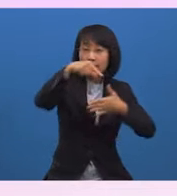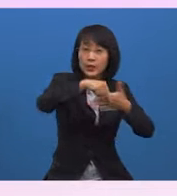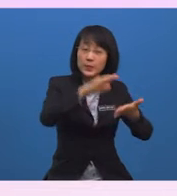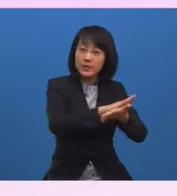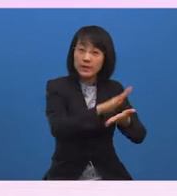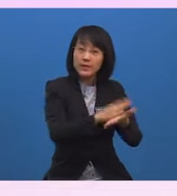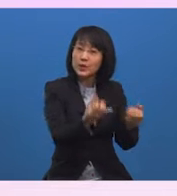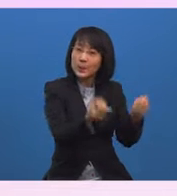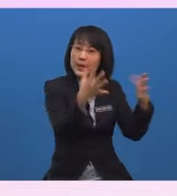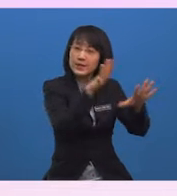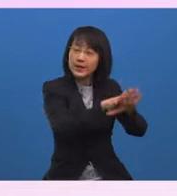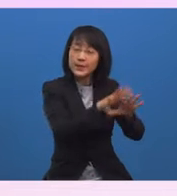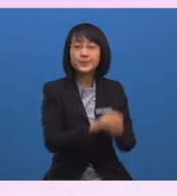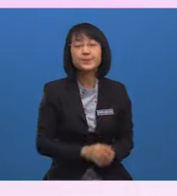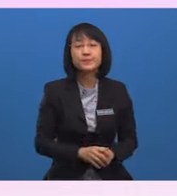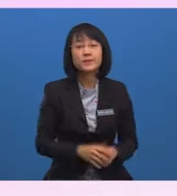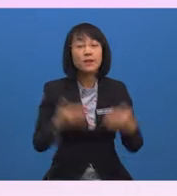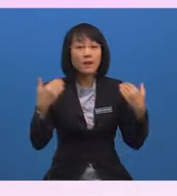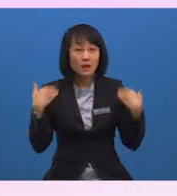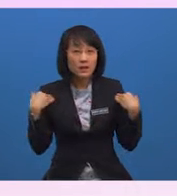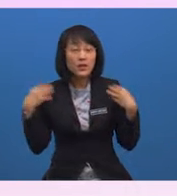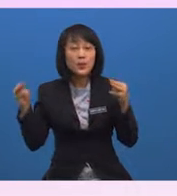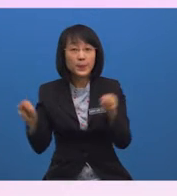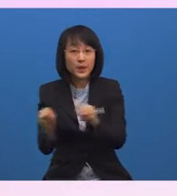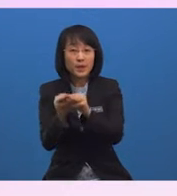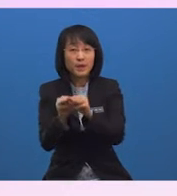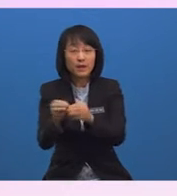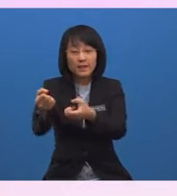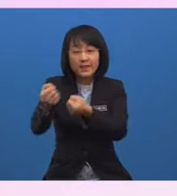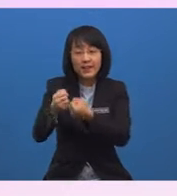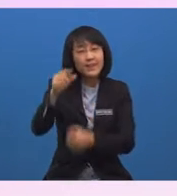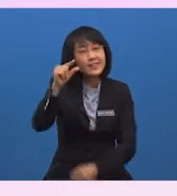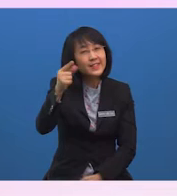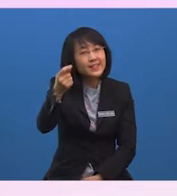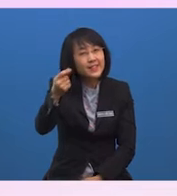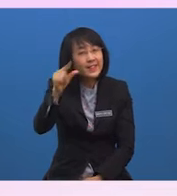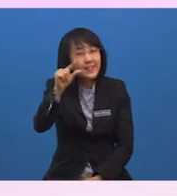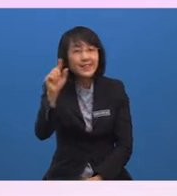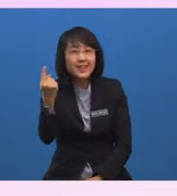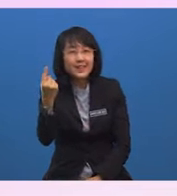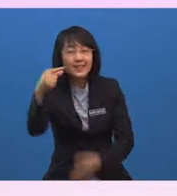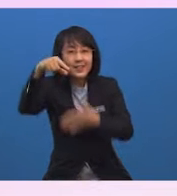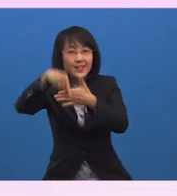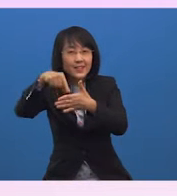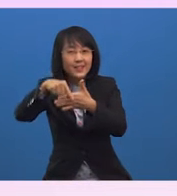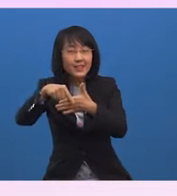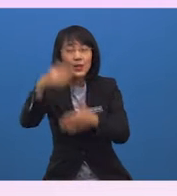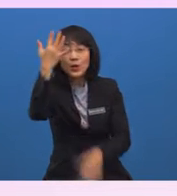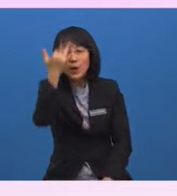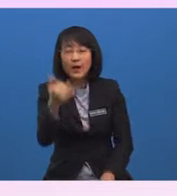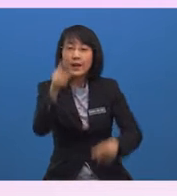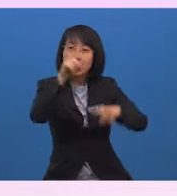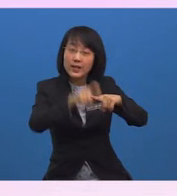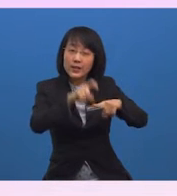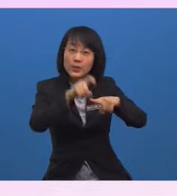dan sebaliknya, ada juga menarik sedikit klip kertas. Ia bergantung kepada